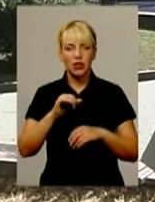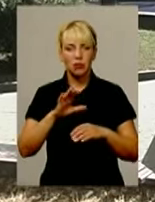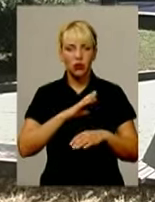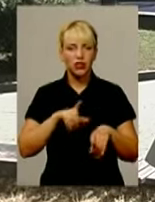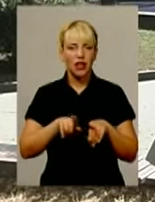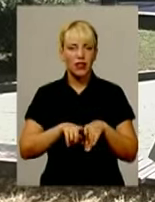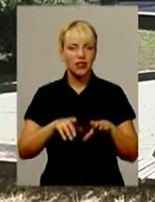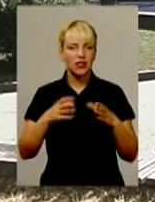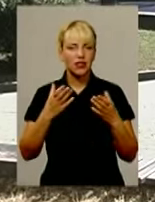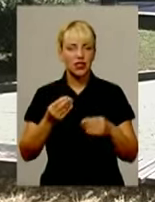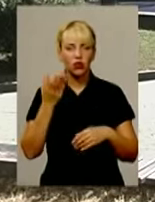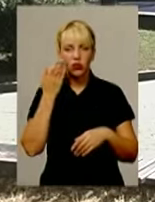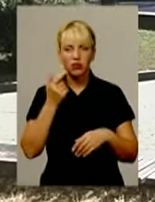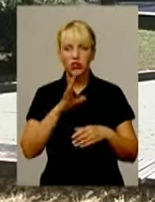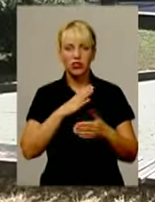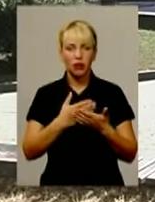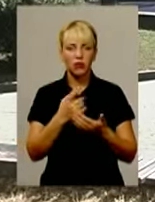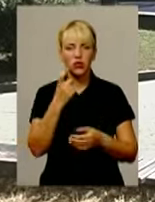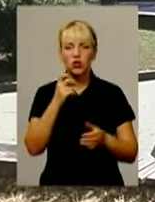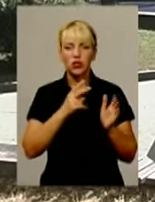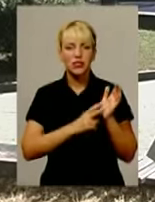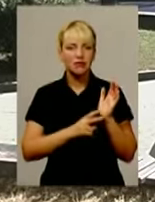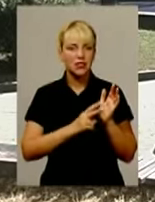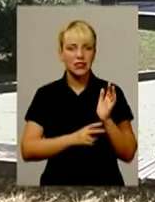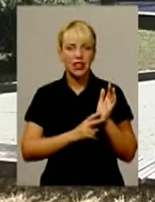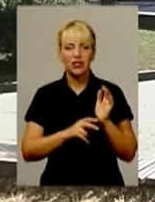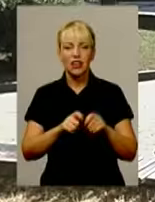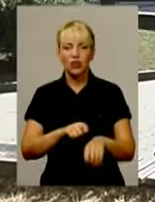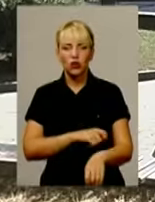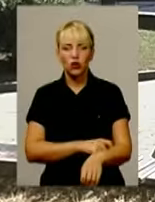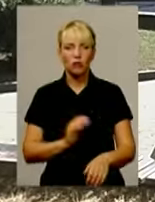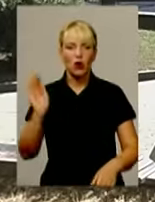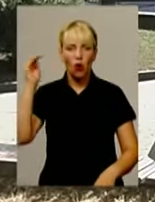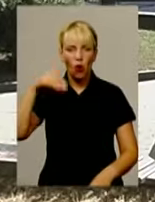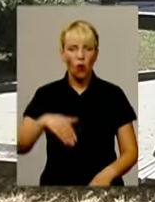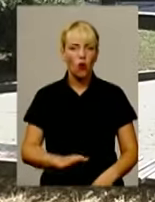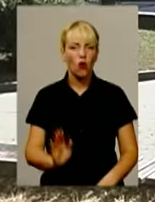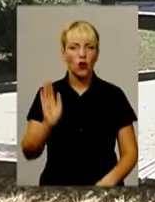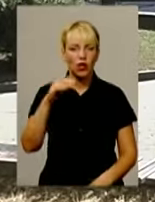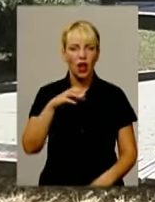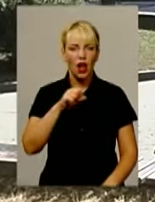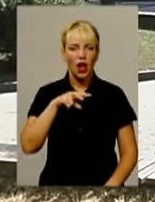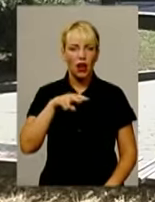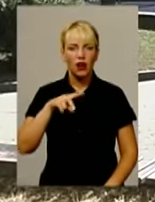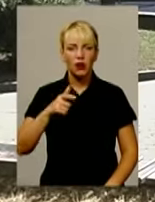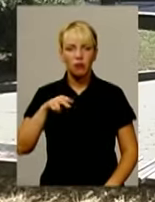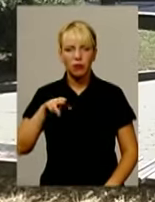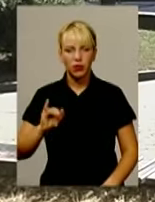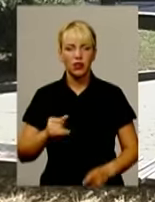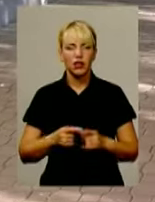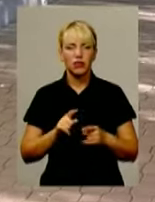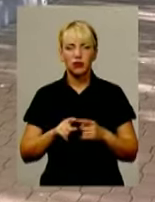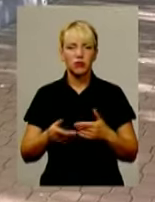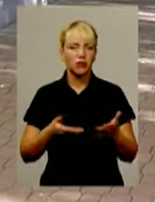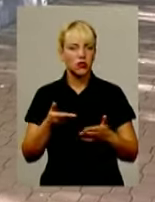там 180 кілометрів десь там посеред Альп, ті горки такі, що на них швидше пішки зайдеш, ніж